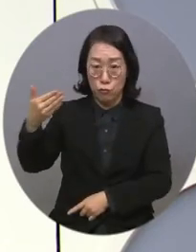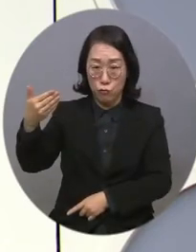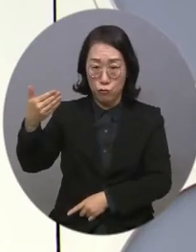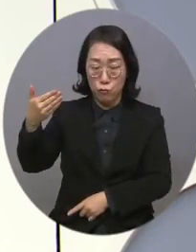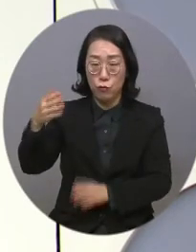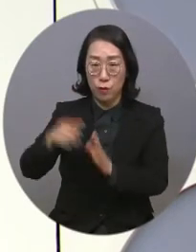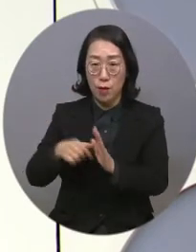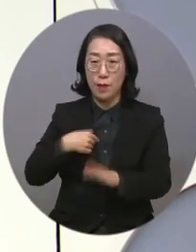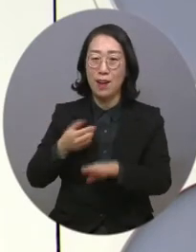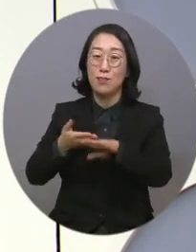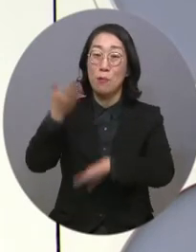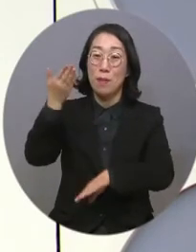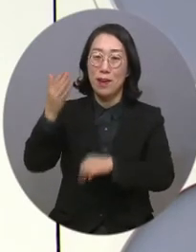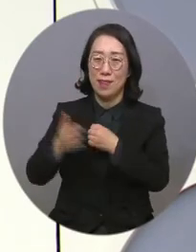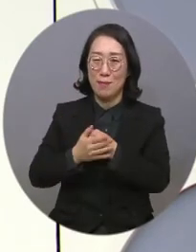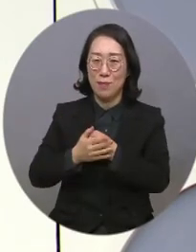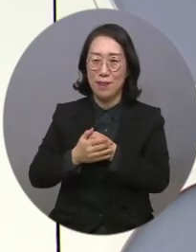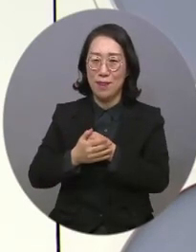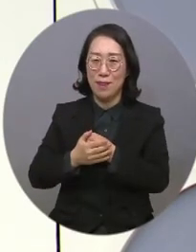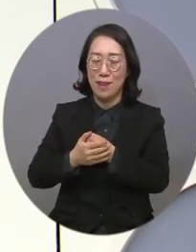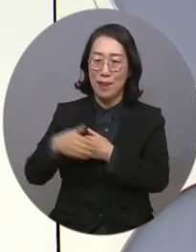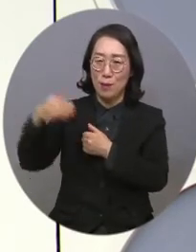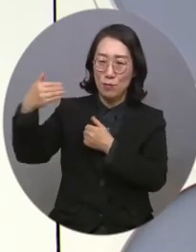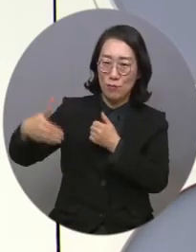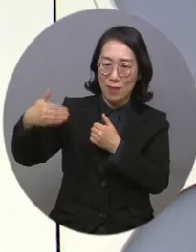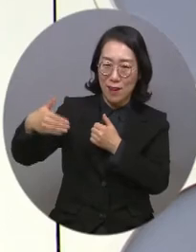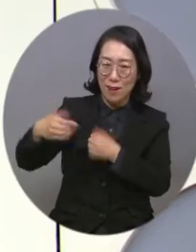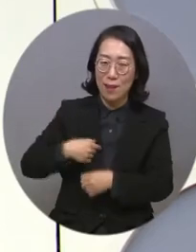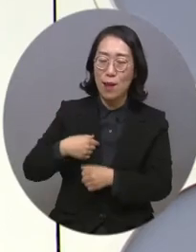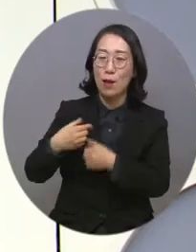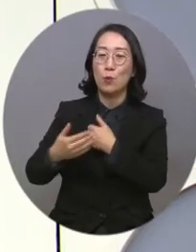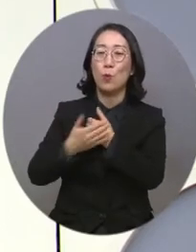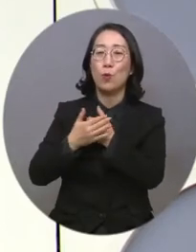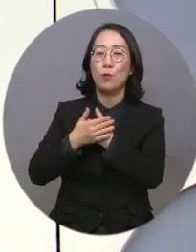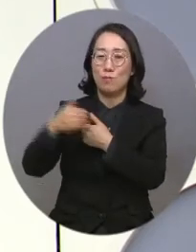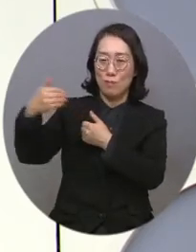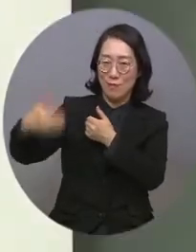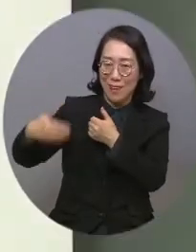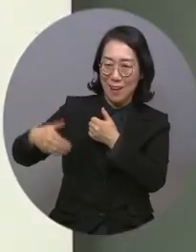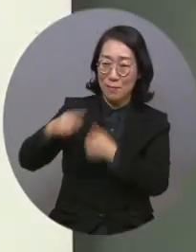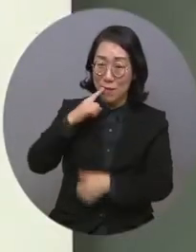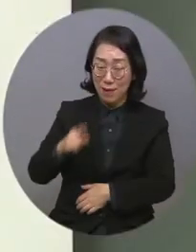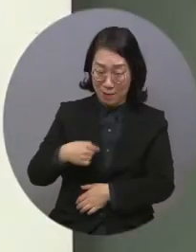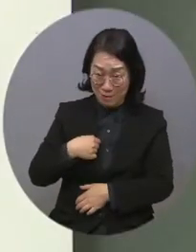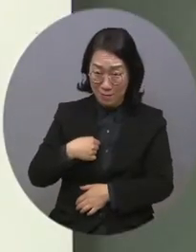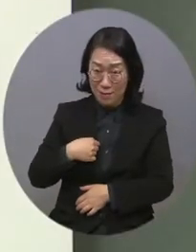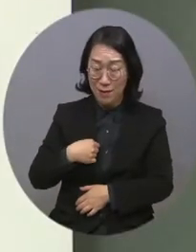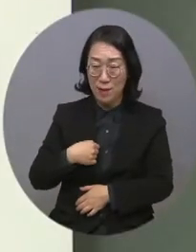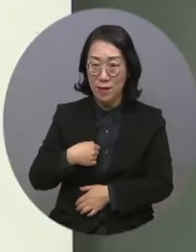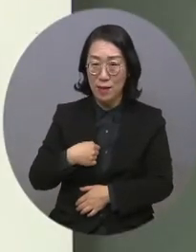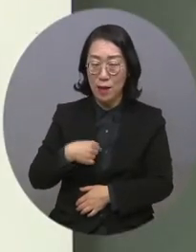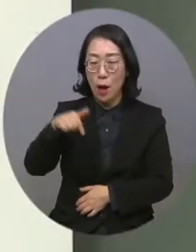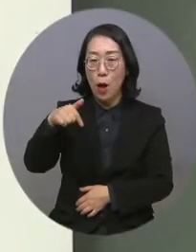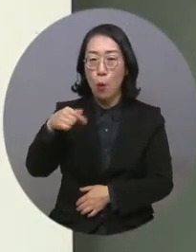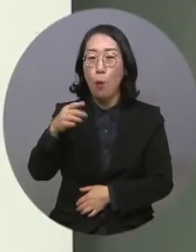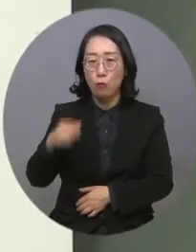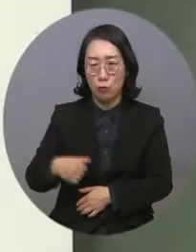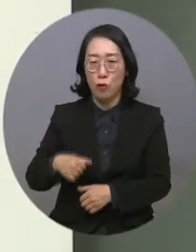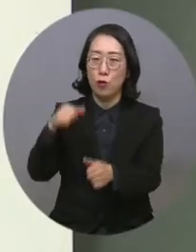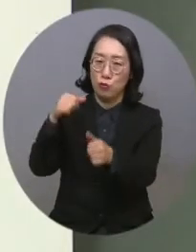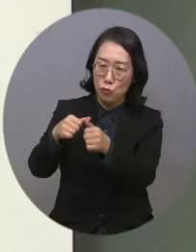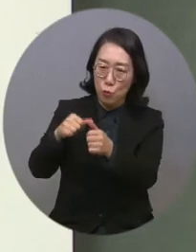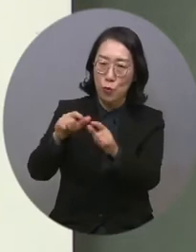제가 선배니까 아이고 선배고 또 외대 교수고 하니까 도와달라 해서 뭘 도와주겠나 하니까 아이고 고문을 맡아가지고 좀